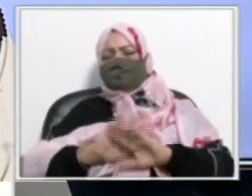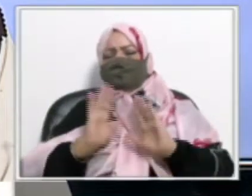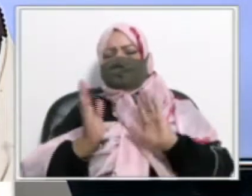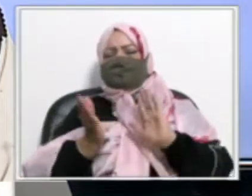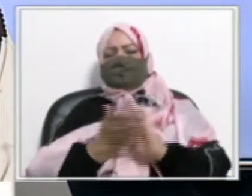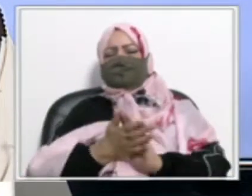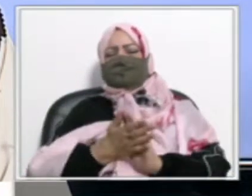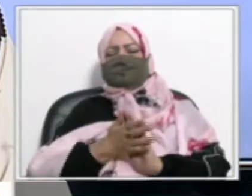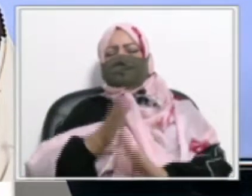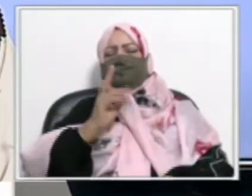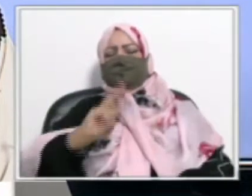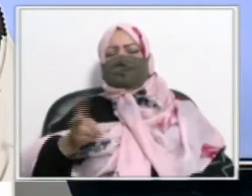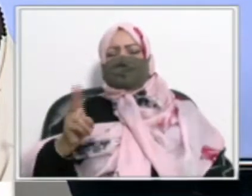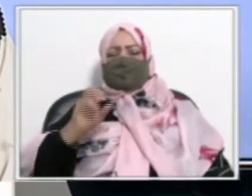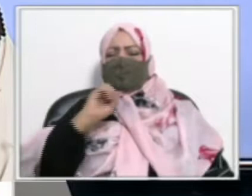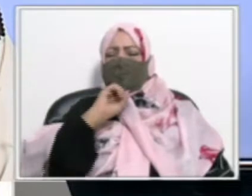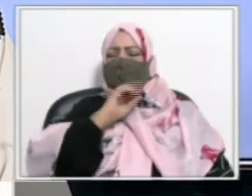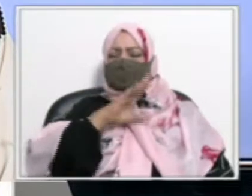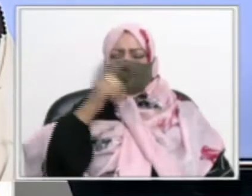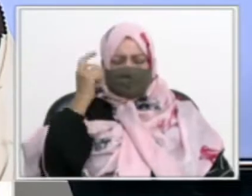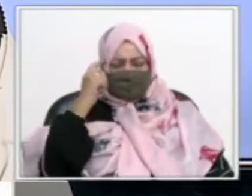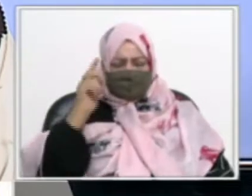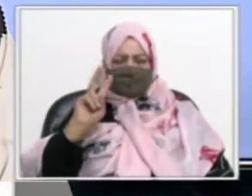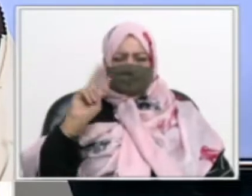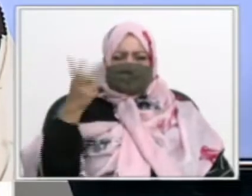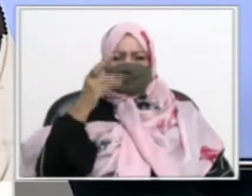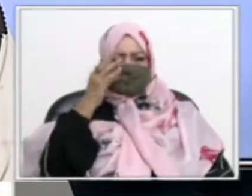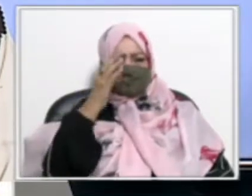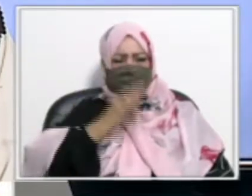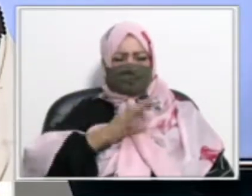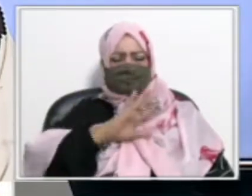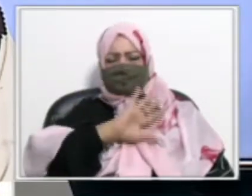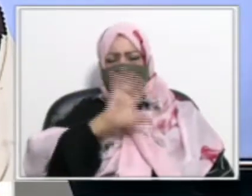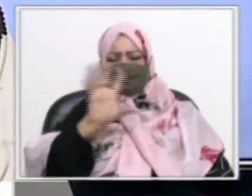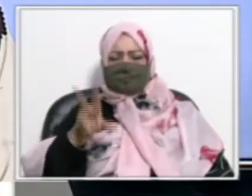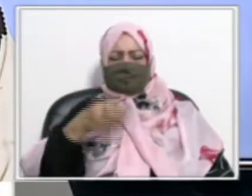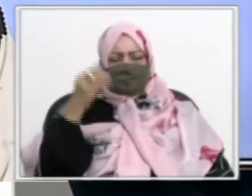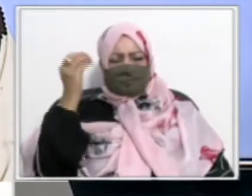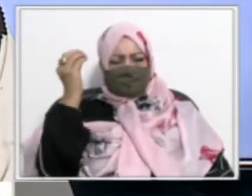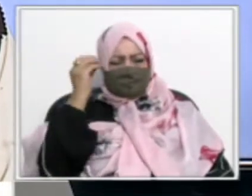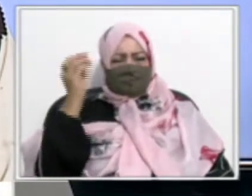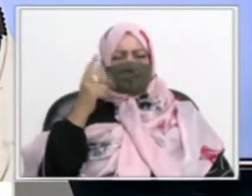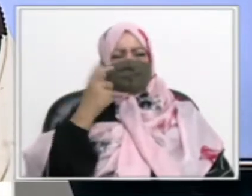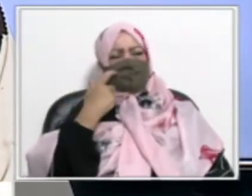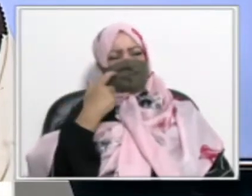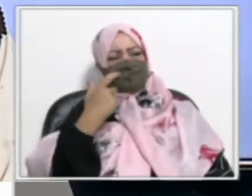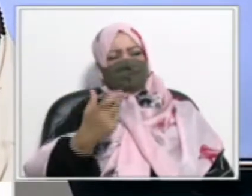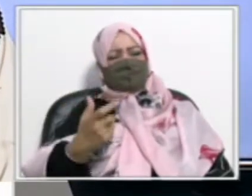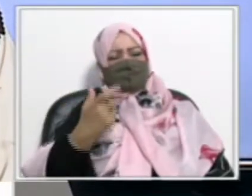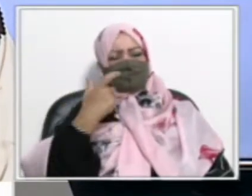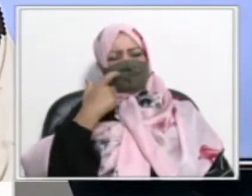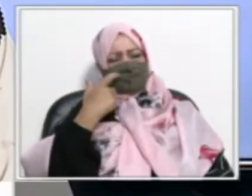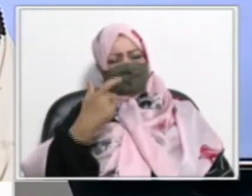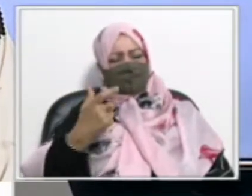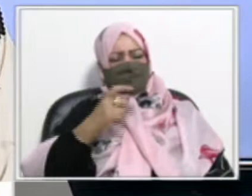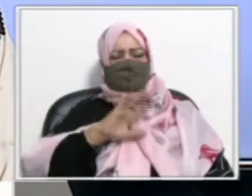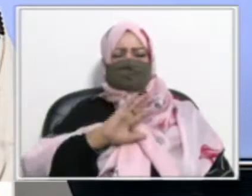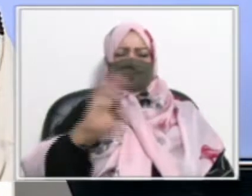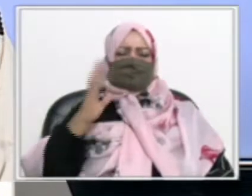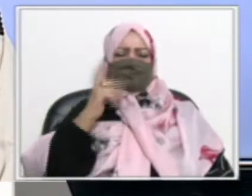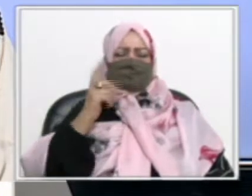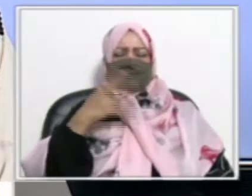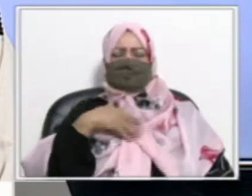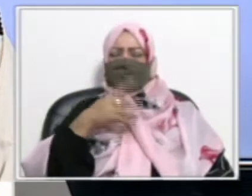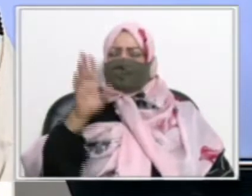وللجوارح الإنسان كل ما يفسده حرم الله عز وجل الاستماع إليه. ولذا حرم الله عز وجل الخمرة لأنها تذهب العقل، لا